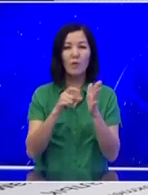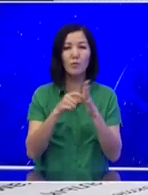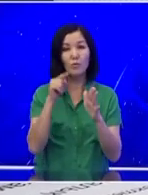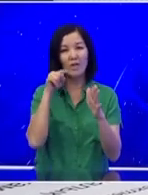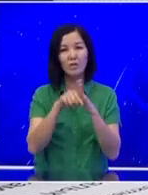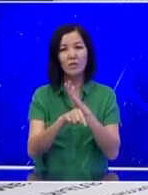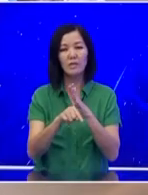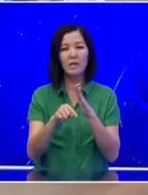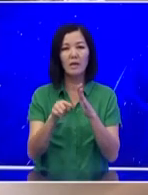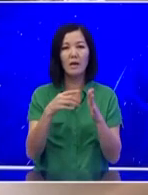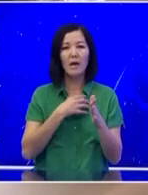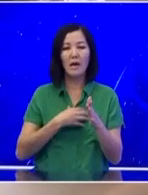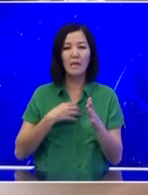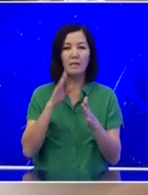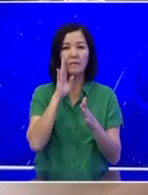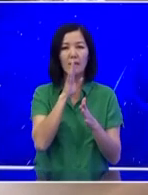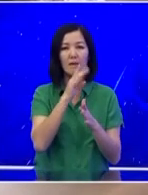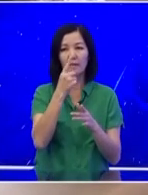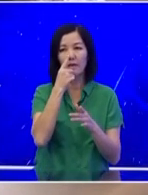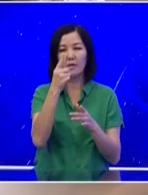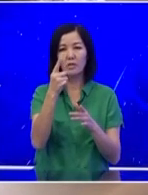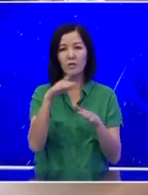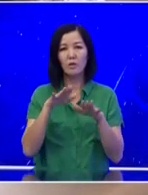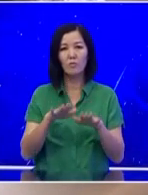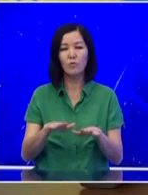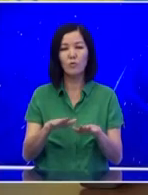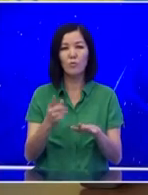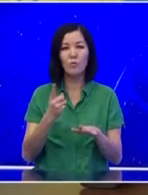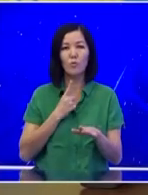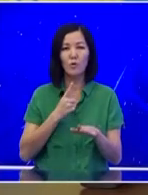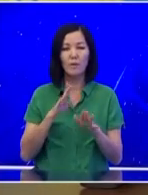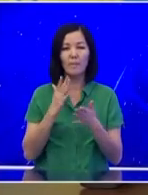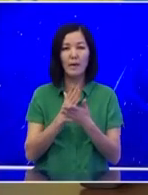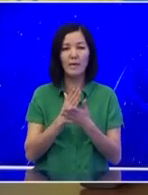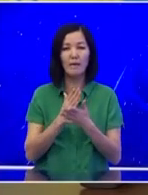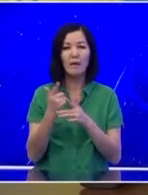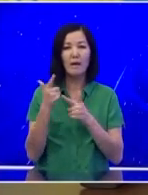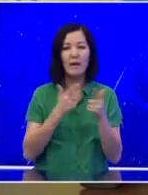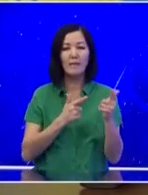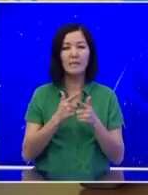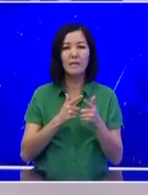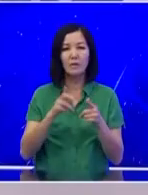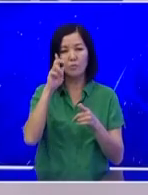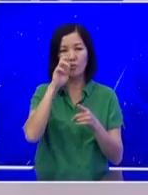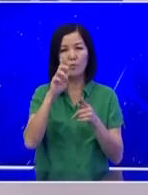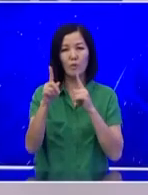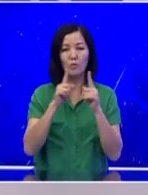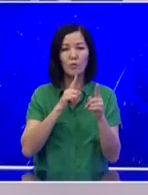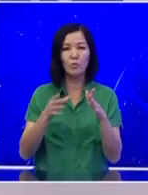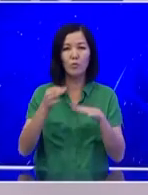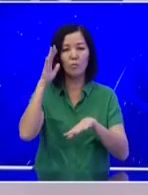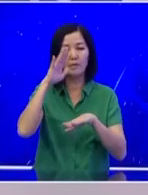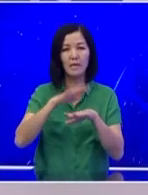баласына алаңдаған ата-аналар үшін қашықтықта күту орындары қарастырылды. Аймақтың әзірлігін үкімет отырысында Амандық